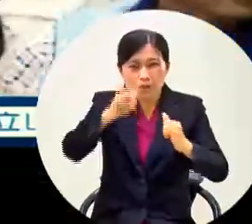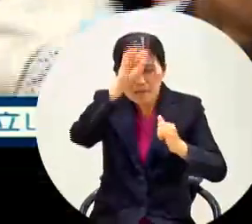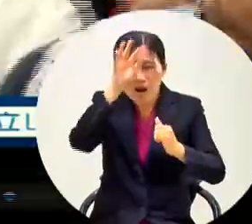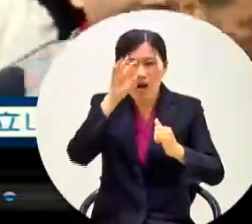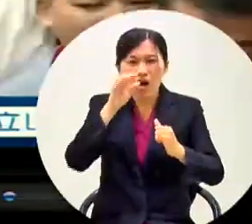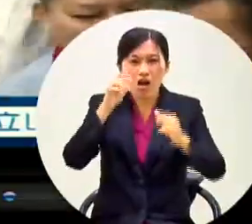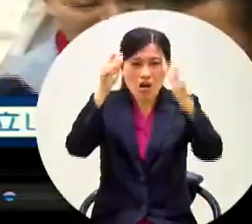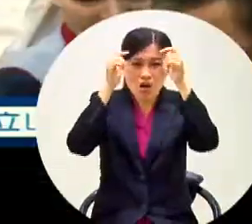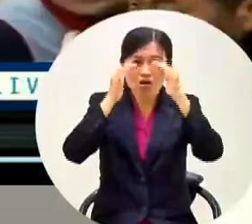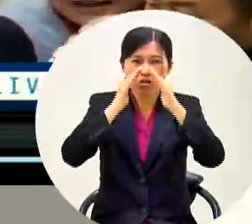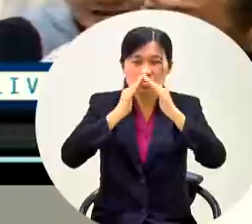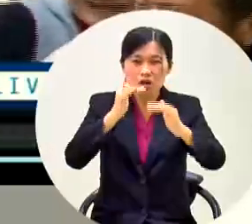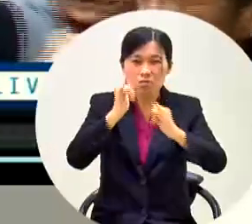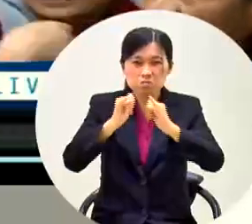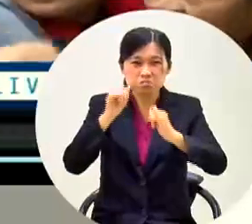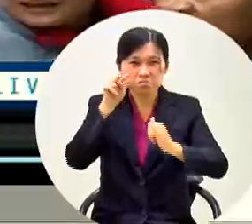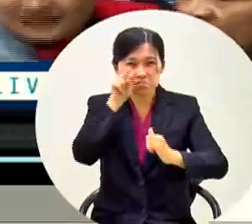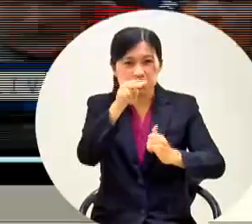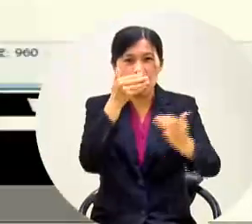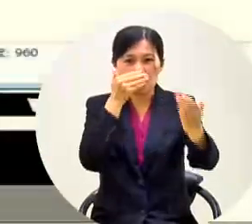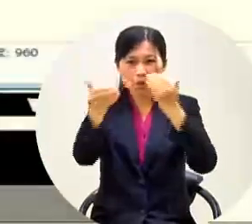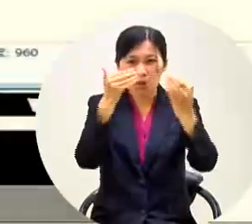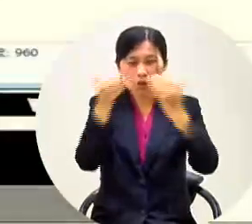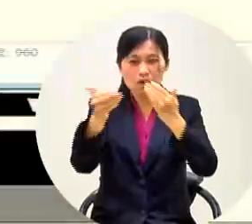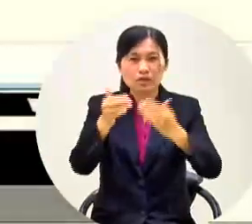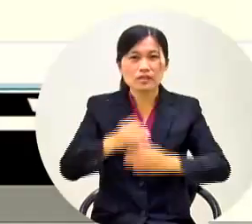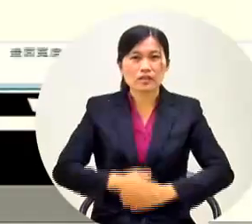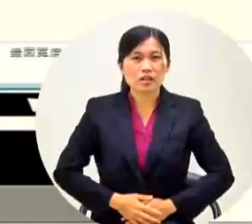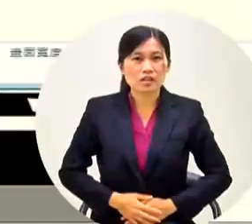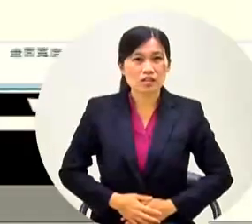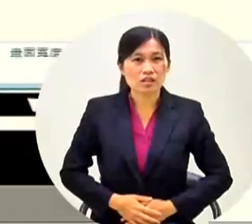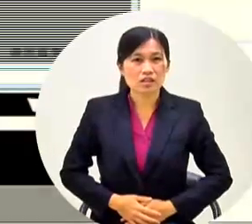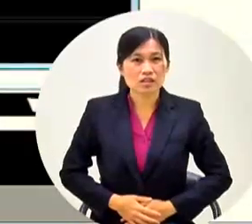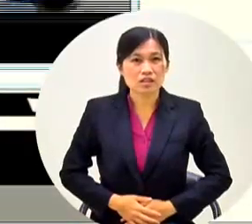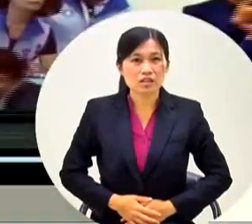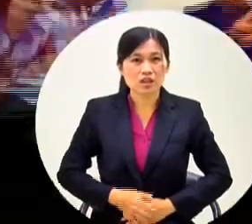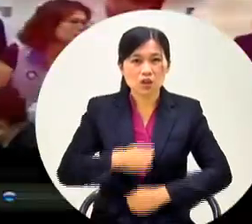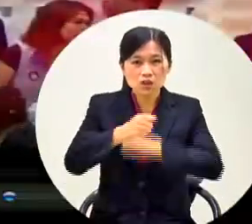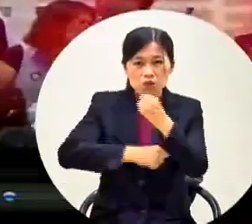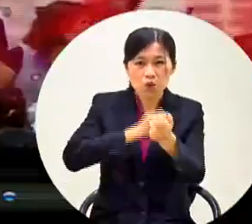那一片，就是要动用警察权。